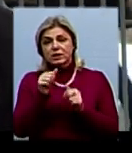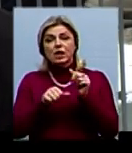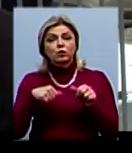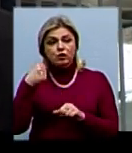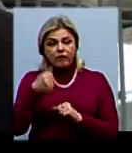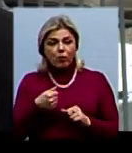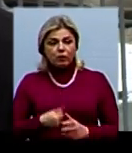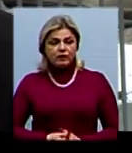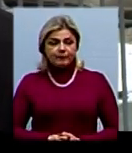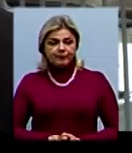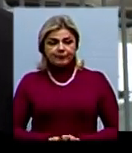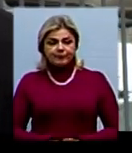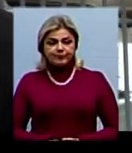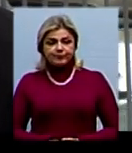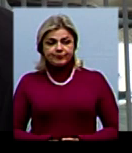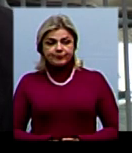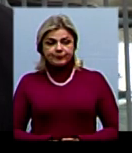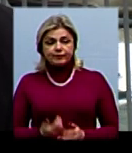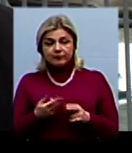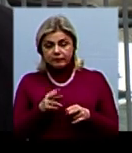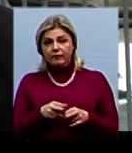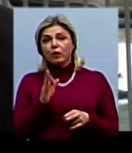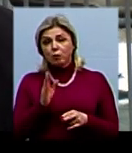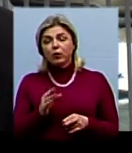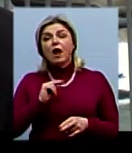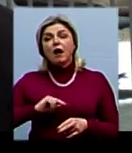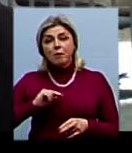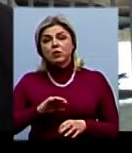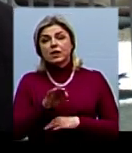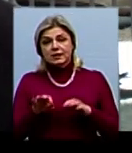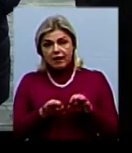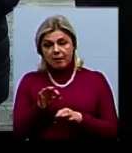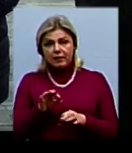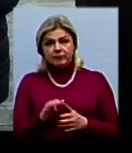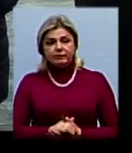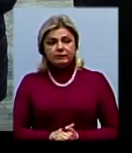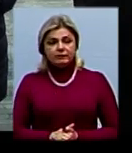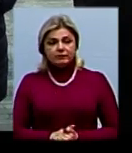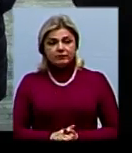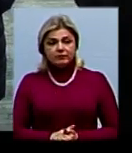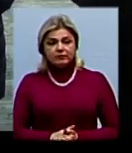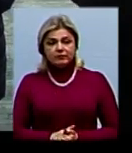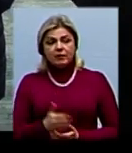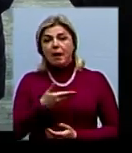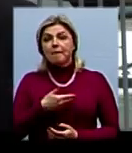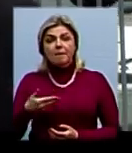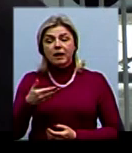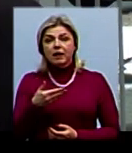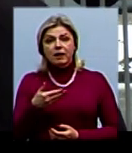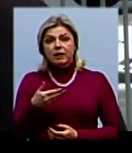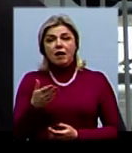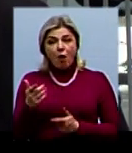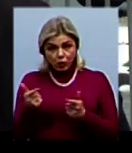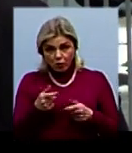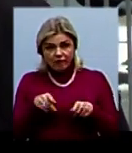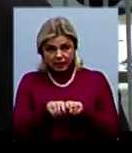першого кварталу. Вот таким образом. Вот это будет это рабочая схема, и тогда мы выходим. Ну, мы ее во вторник послушаем уже подписываем, коллеги. Мы не понимаем, как... Юрий Иванович, готов